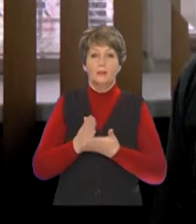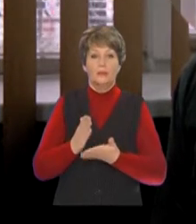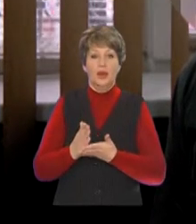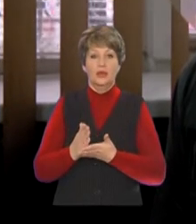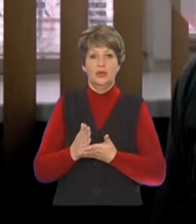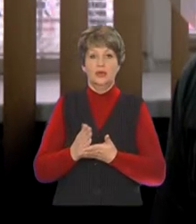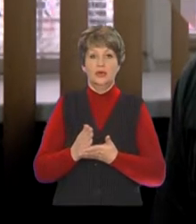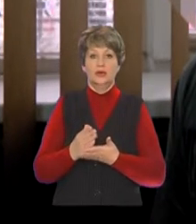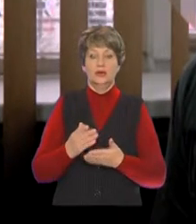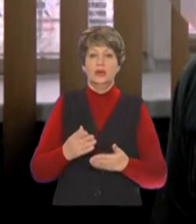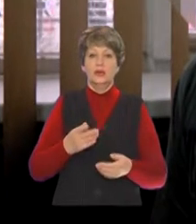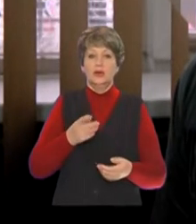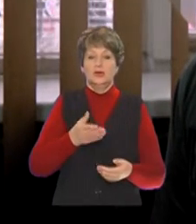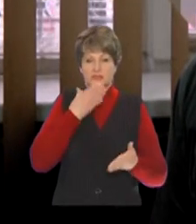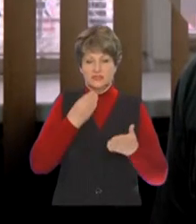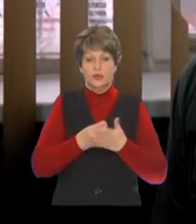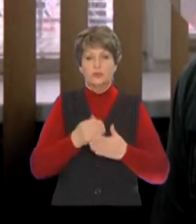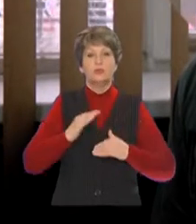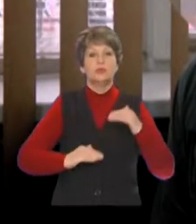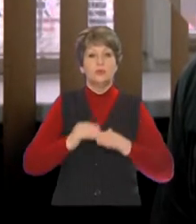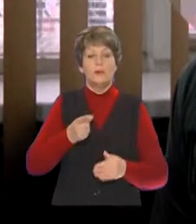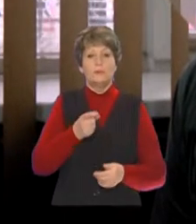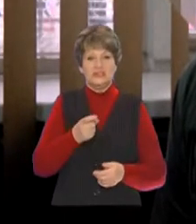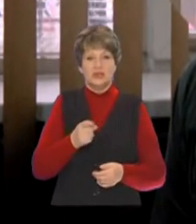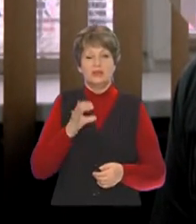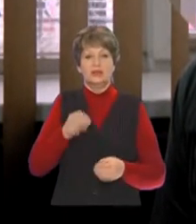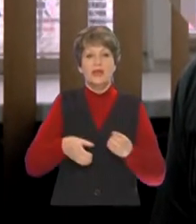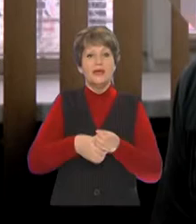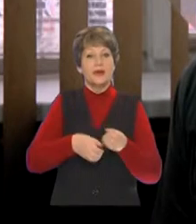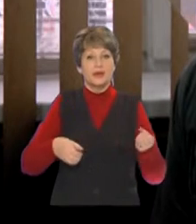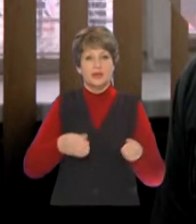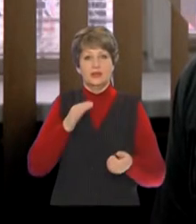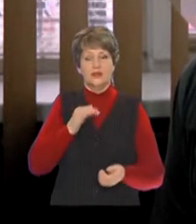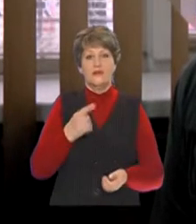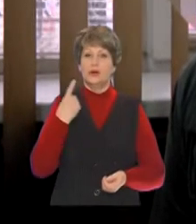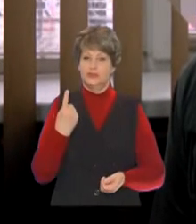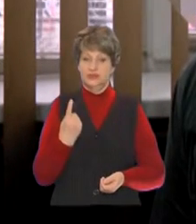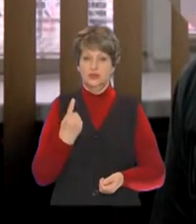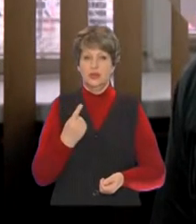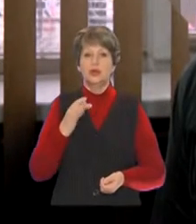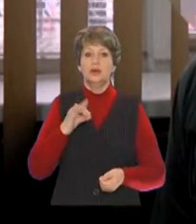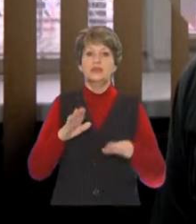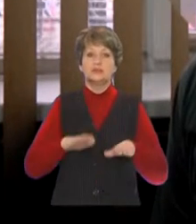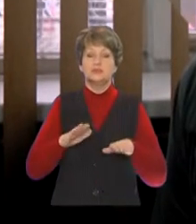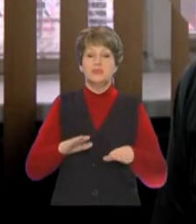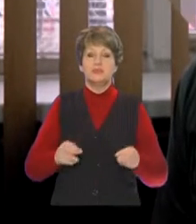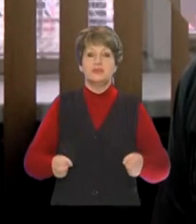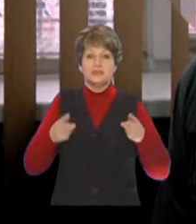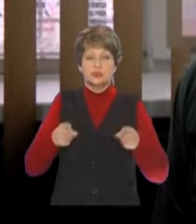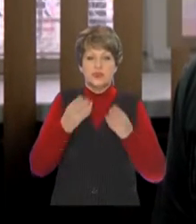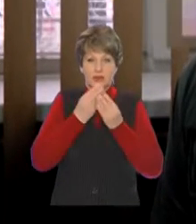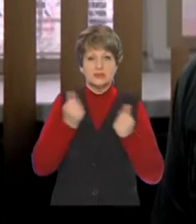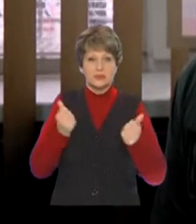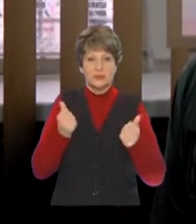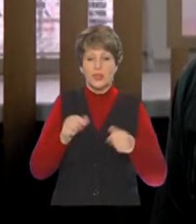має в своєму володінні пістолет та гранату F1. Та з місця скоєння злочину